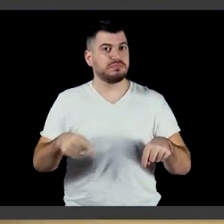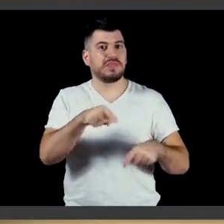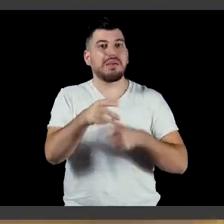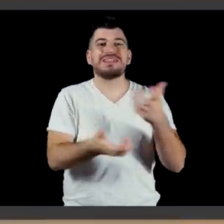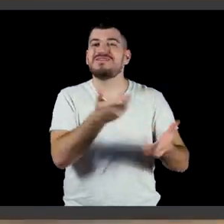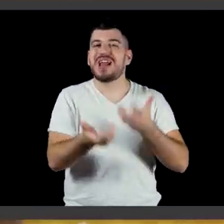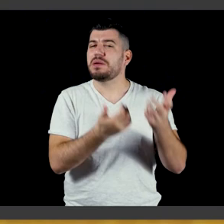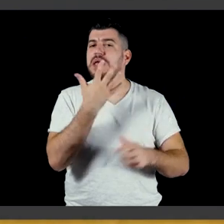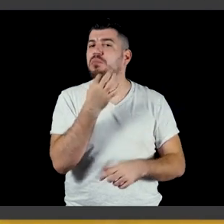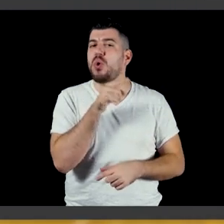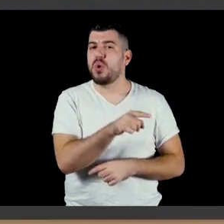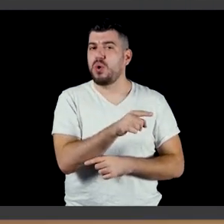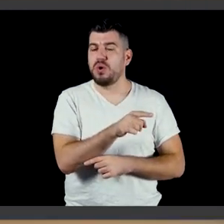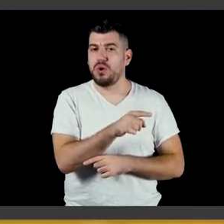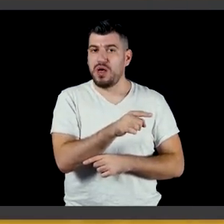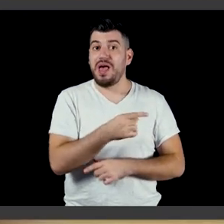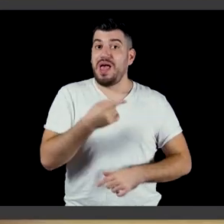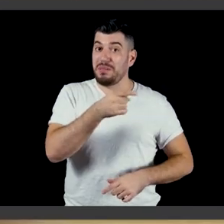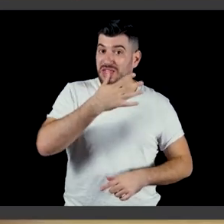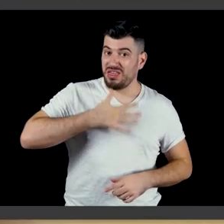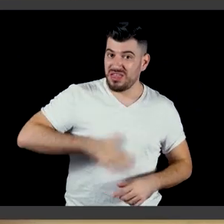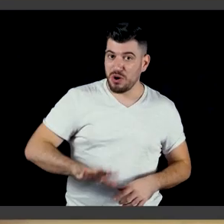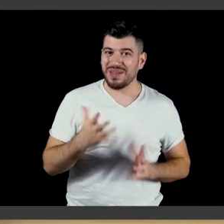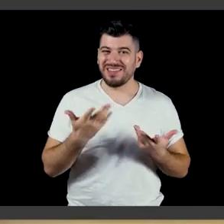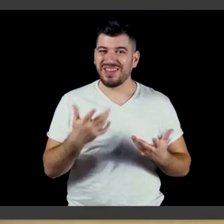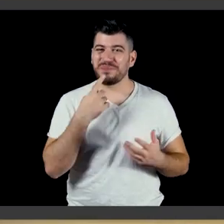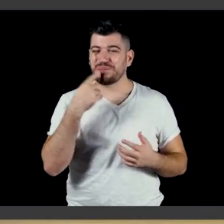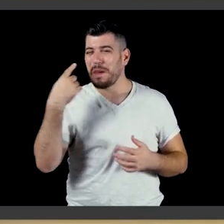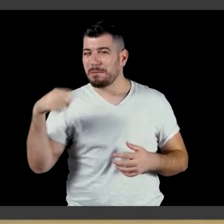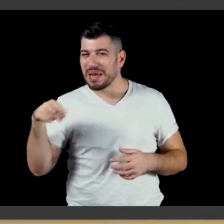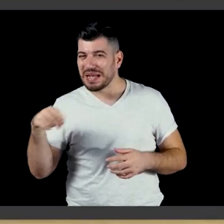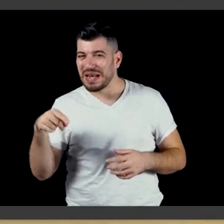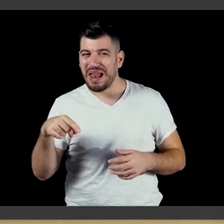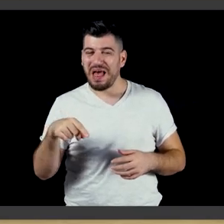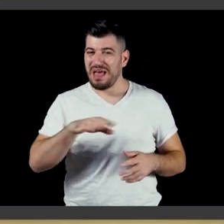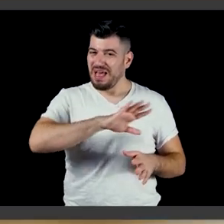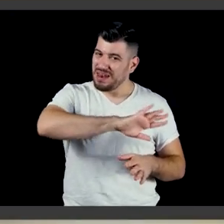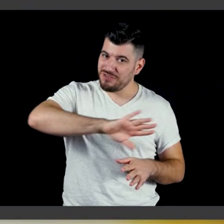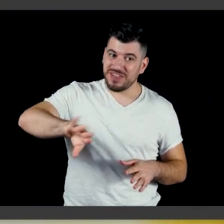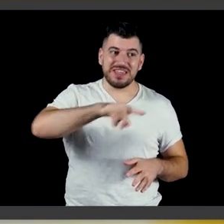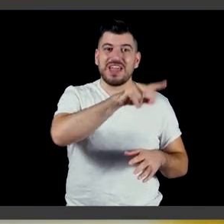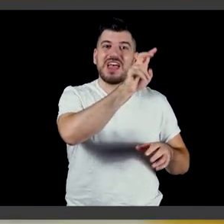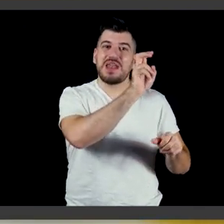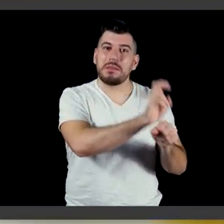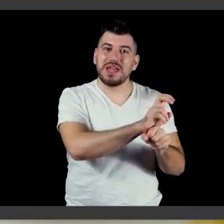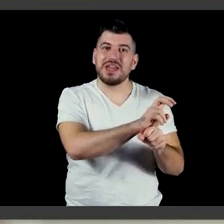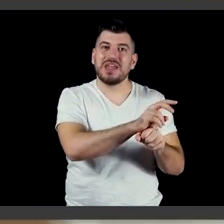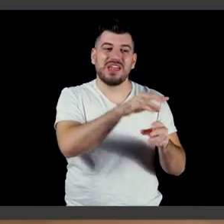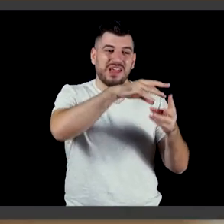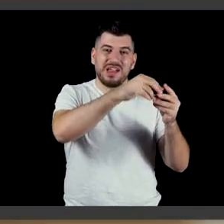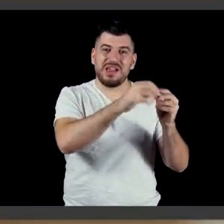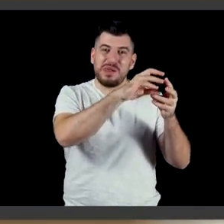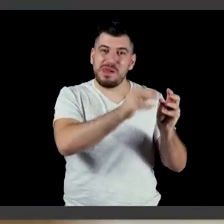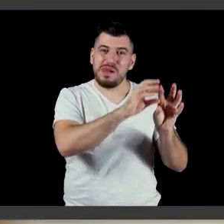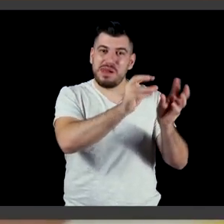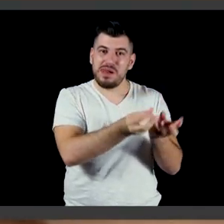βράσει για ένα συγκεκριμένο λόγο. Γιατί θέλουμε να φύγει όλη η πικρίλα που έχει, αλλά μείνει η πούλπα που έχει μείνει ανάμεσα. Αυτό που κάνουμε τα στίβουμε